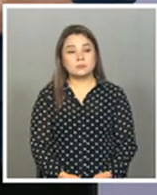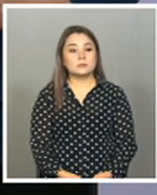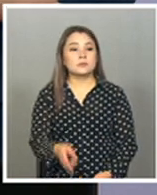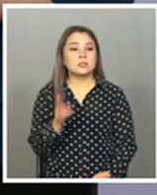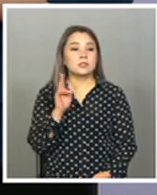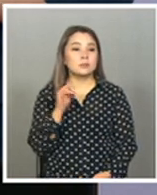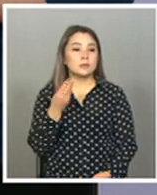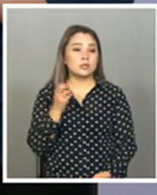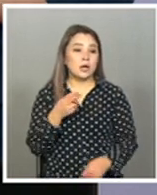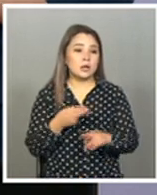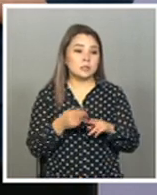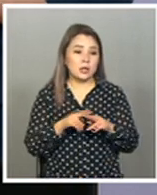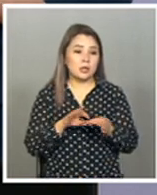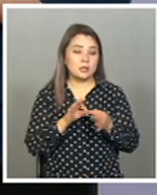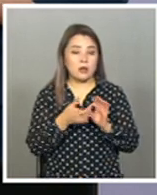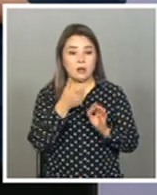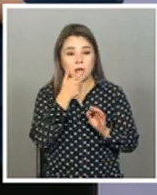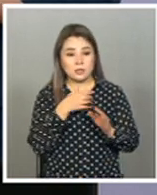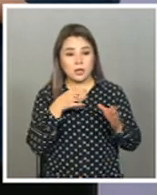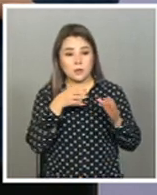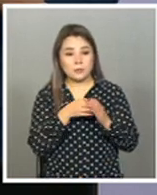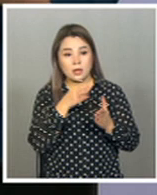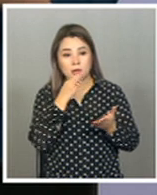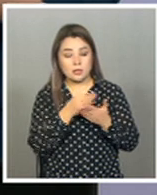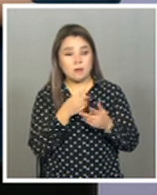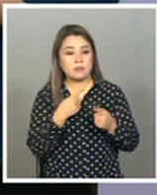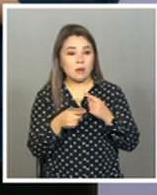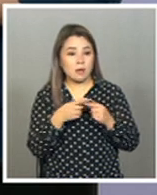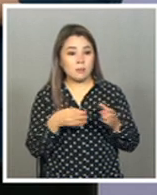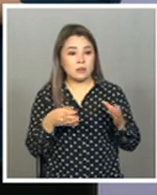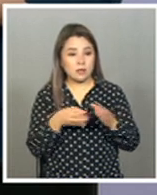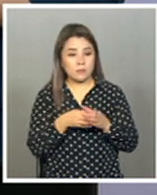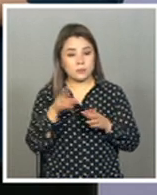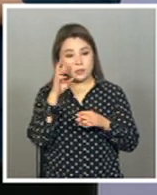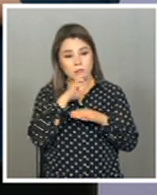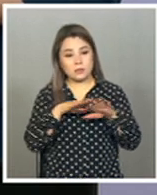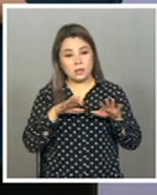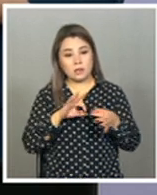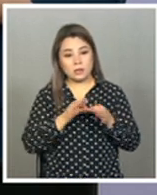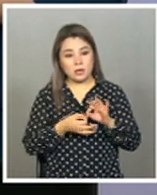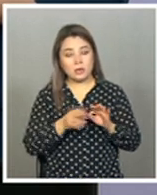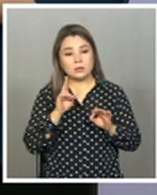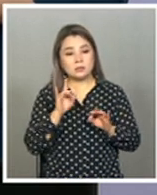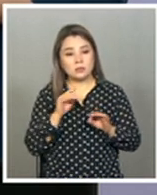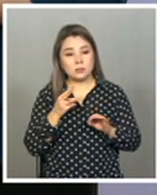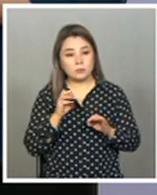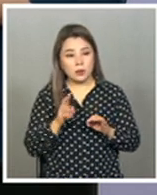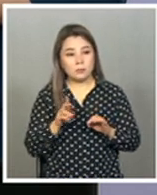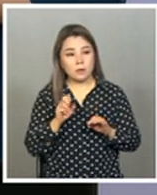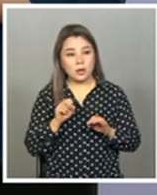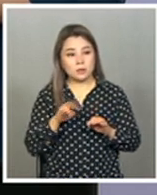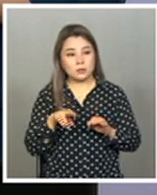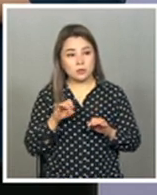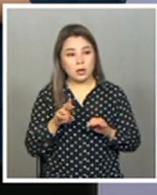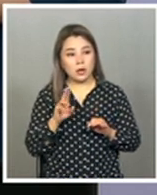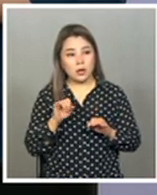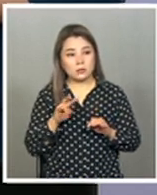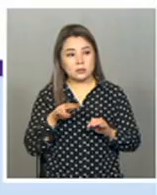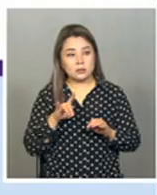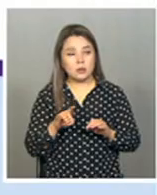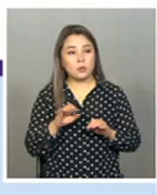Қыпшақтардың этникалық құрамында болған тайпалар Елбөрлі, Қимақ, Баяндұр, Қаңлы,